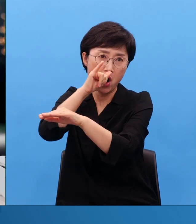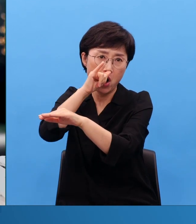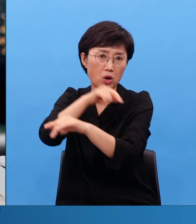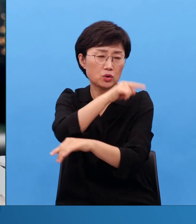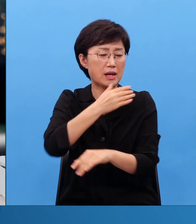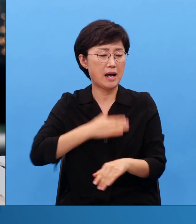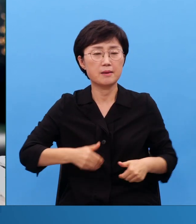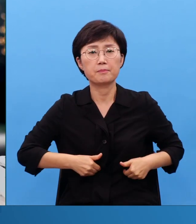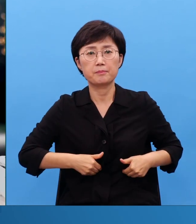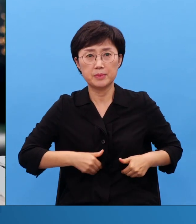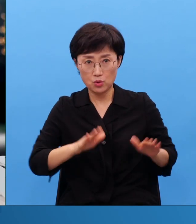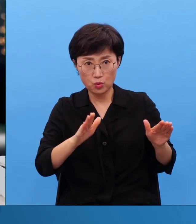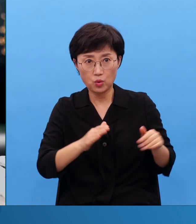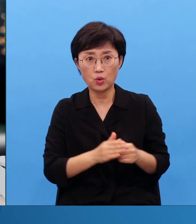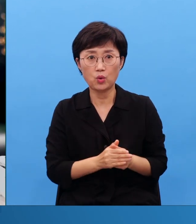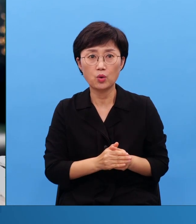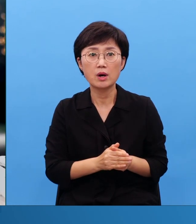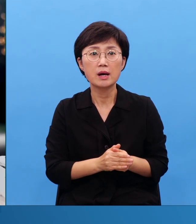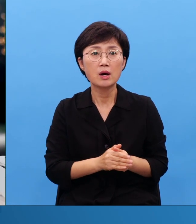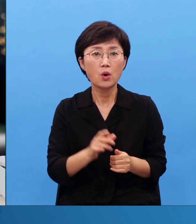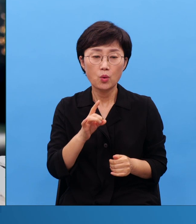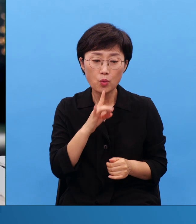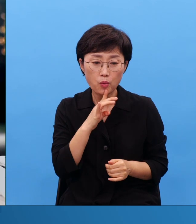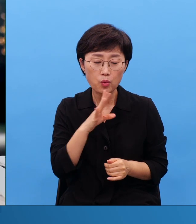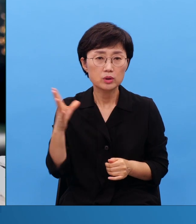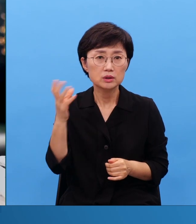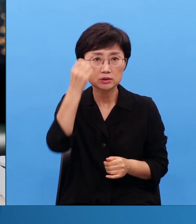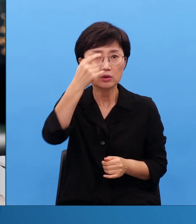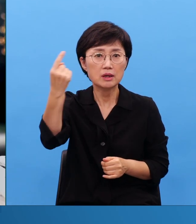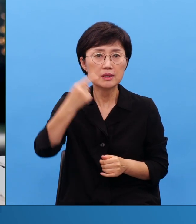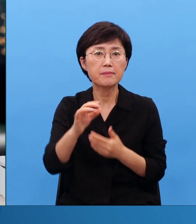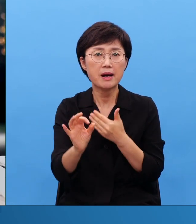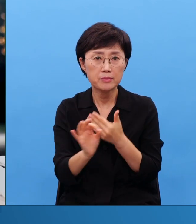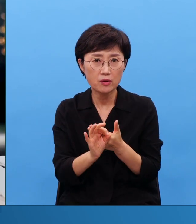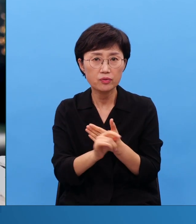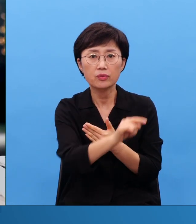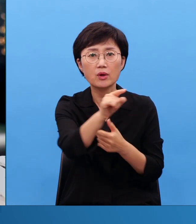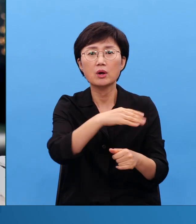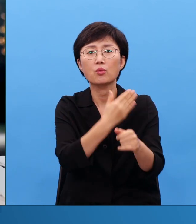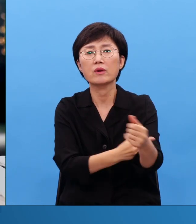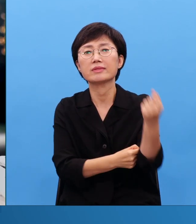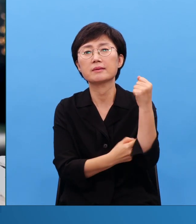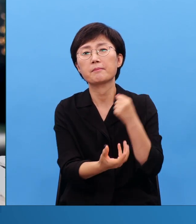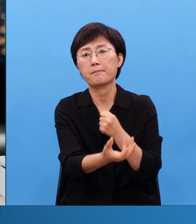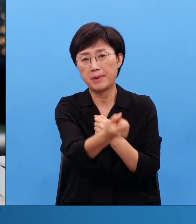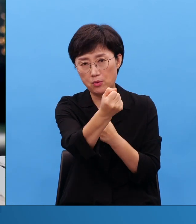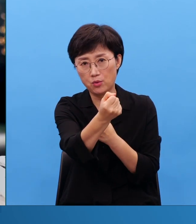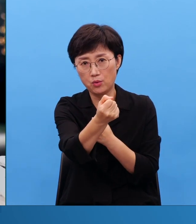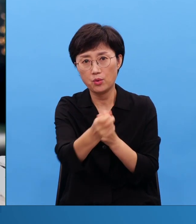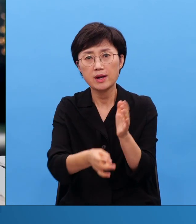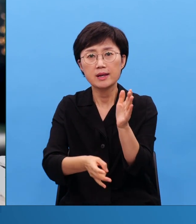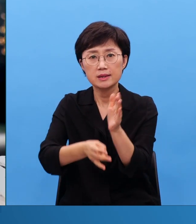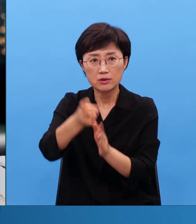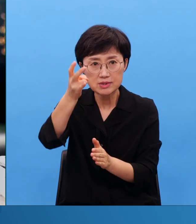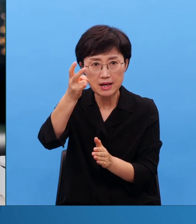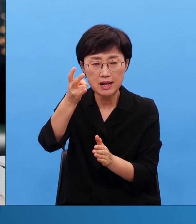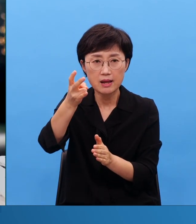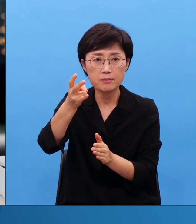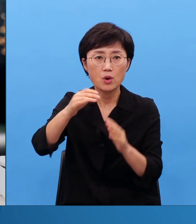두셨으니 너희가 알 바 아니요 오직 성령이 너희에게 임하시면 너희가 권능을